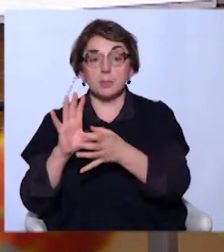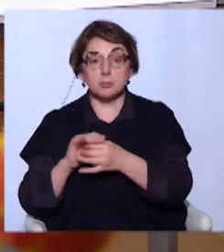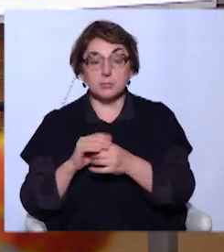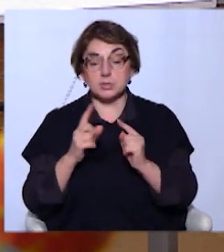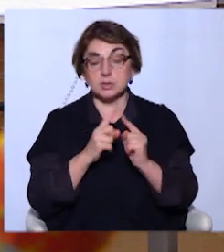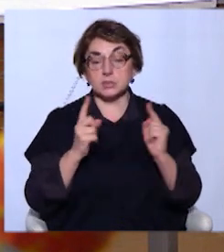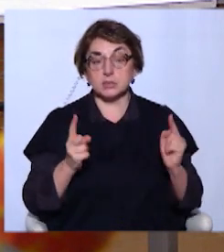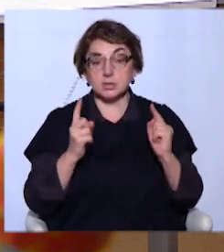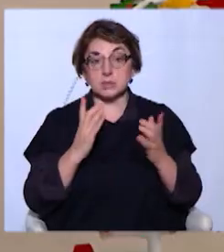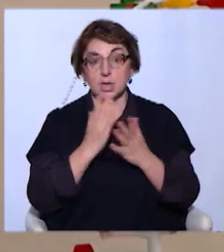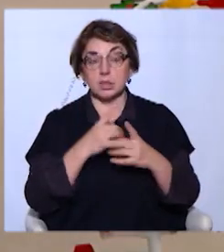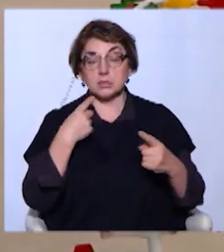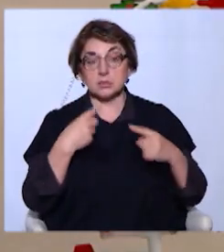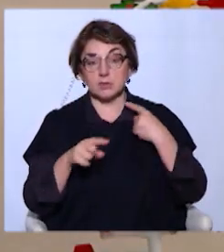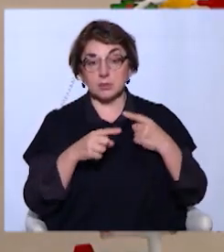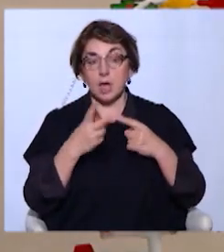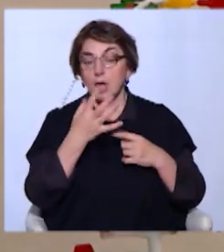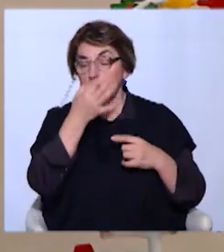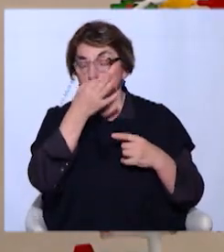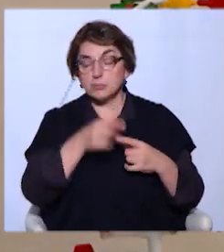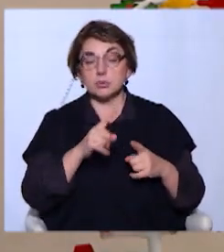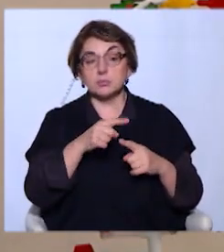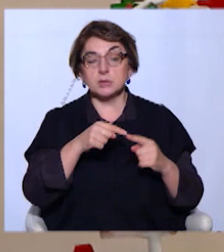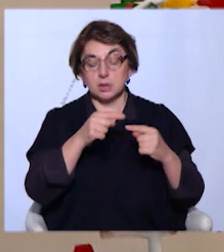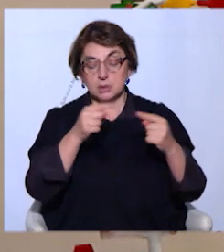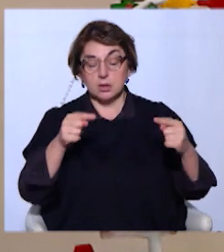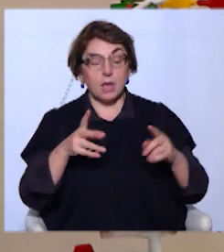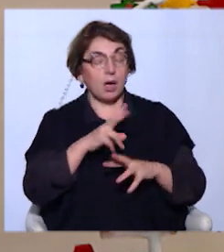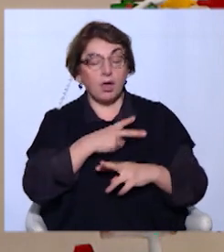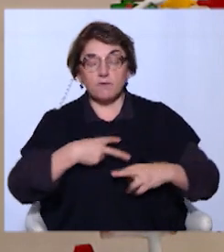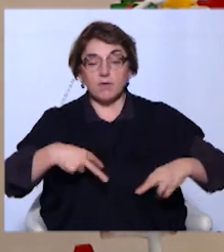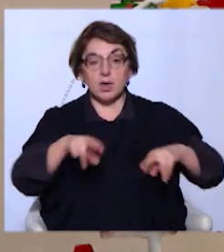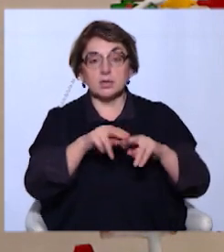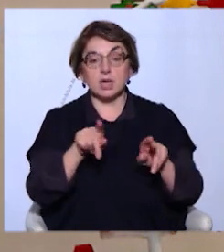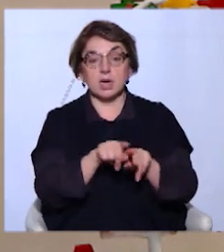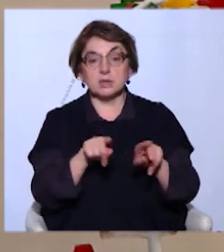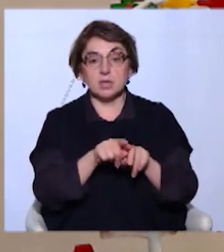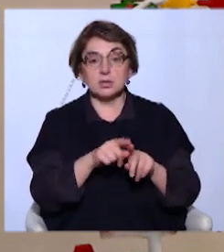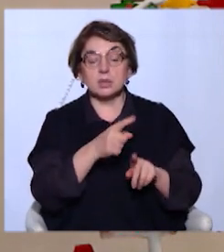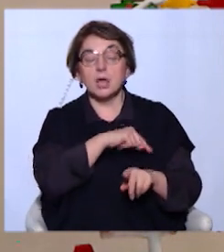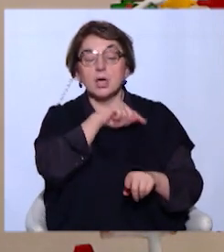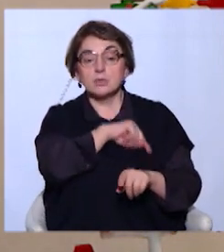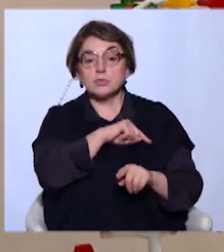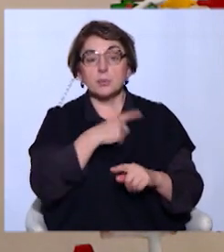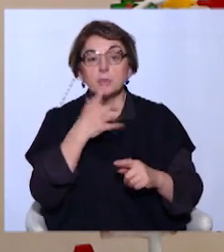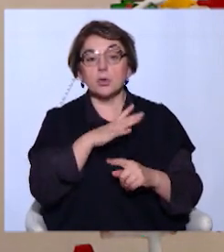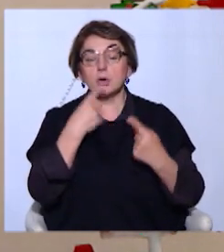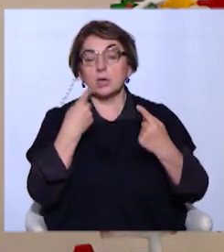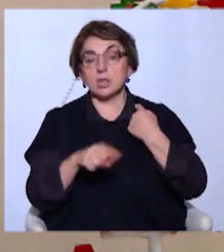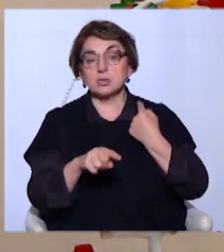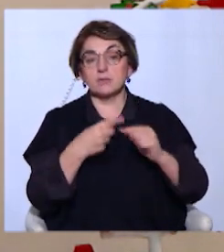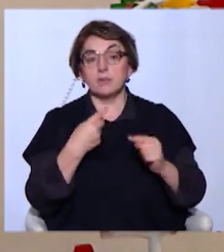რომ არათუ ბმის სიგრძეც არის სხვადასხვა, ისინი აბსოლუტურად ყველა ბმის სიგრძე ერთნაირია, მათი თვისებებიც იყო